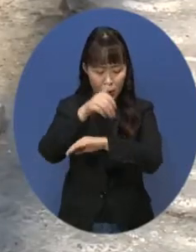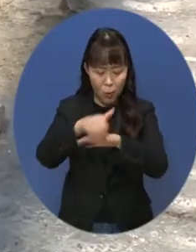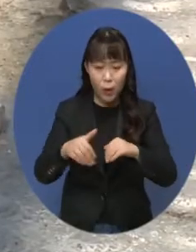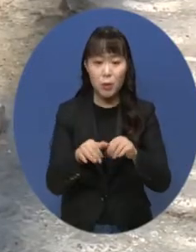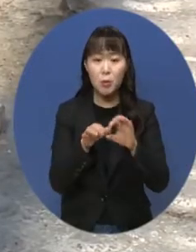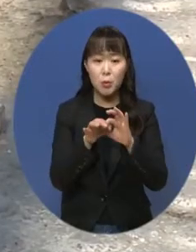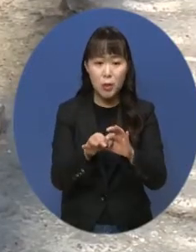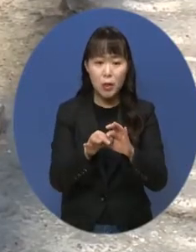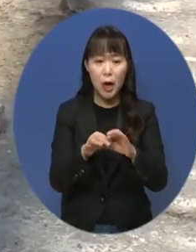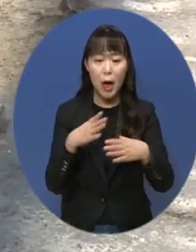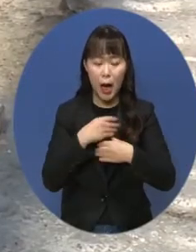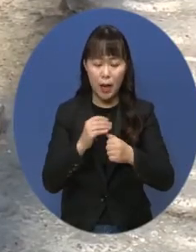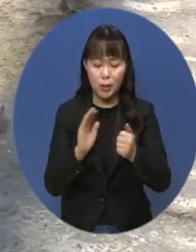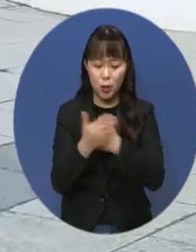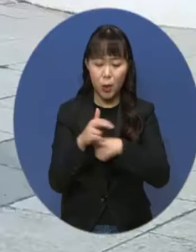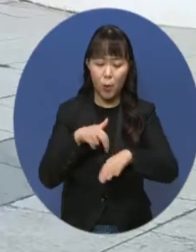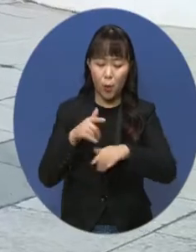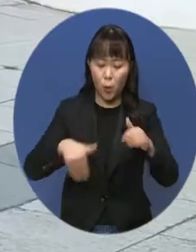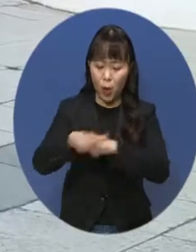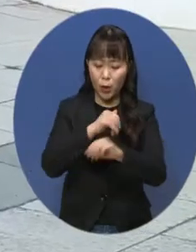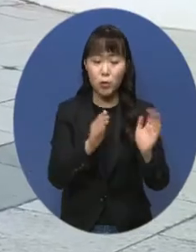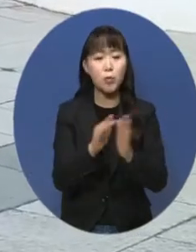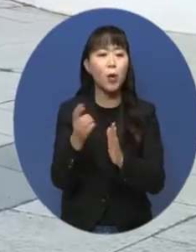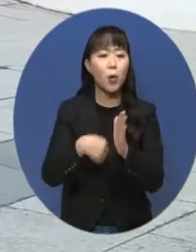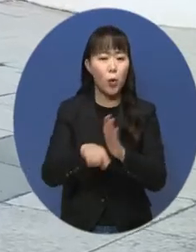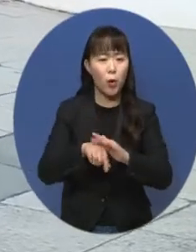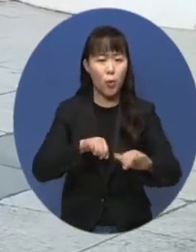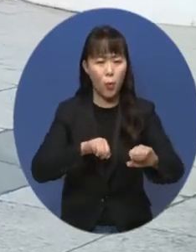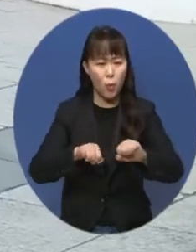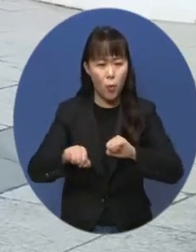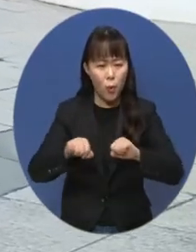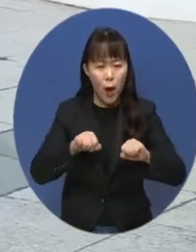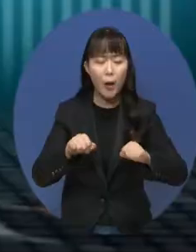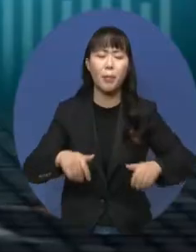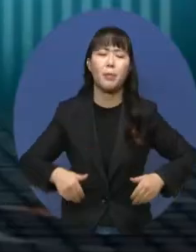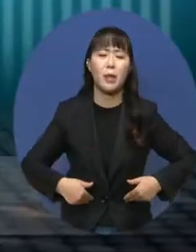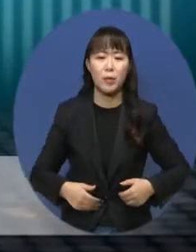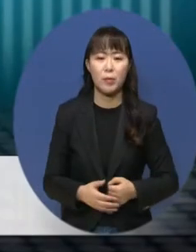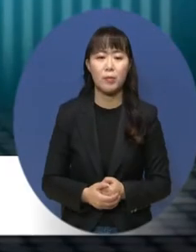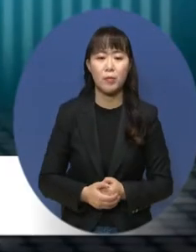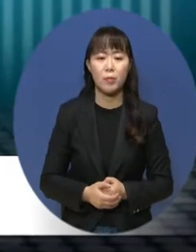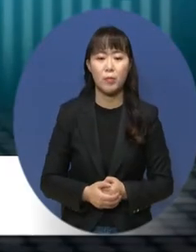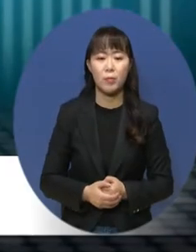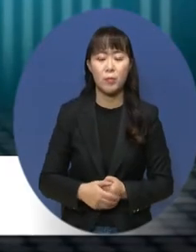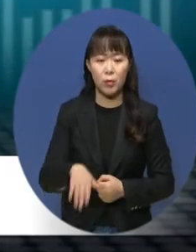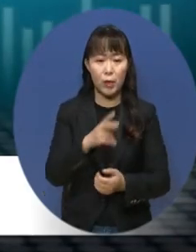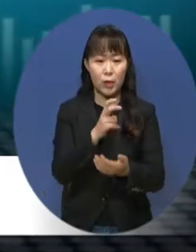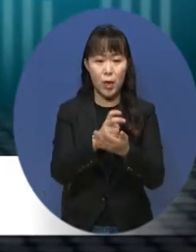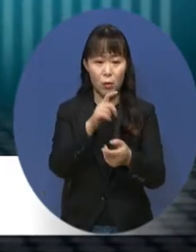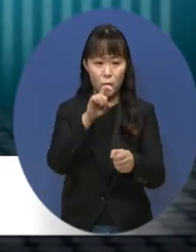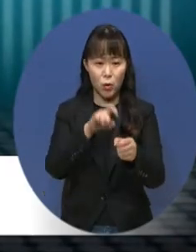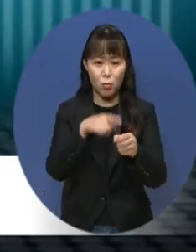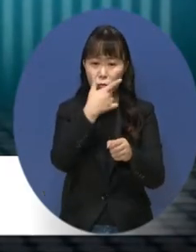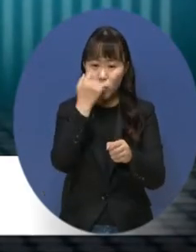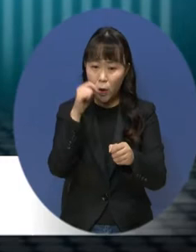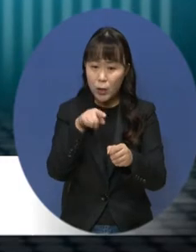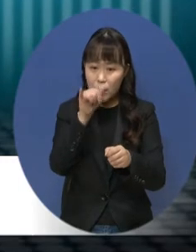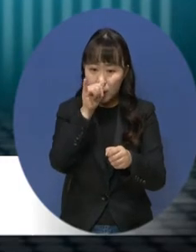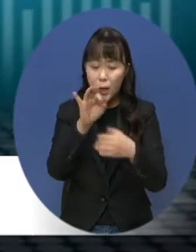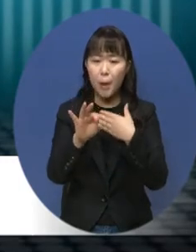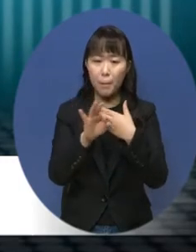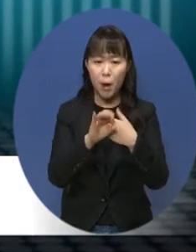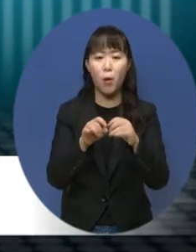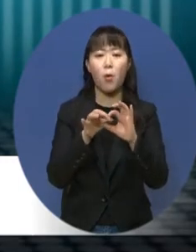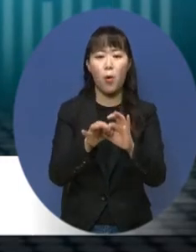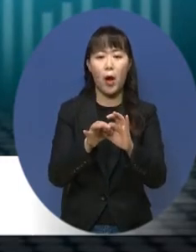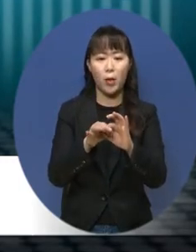통해 안전한 보행 환경을 구축하기 위한 움직임에 나선다는 설명입니다. 저희가 일단은 제도적으로 미흡한 부분이